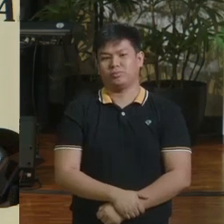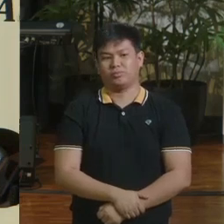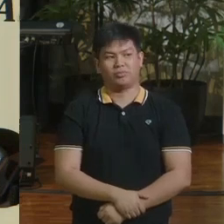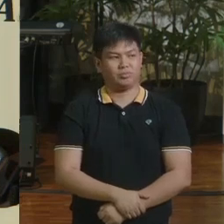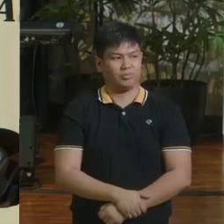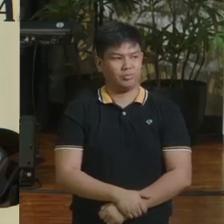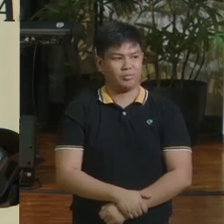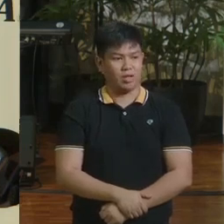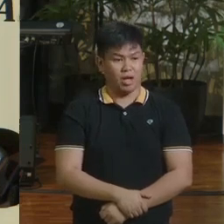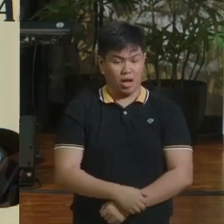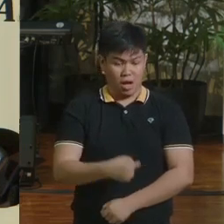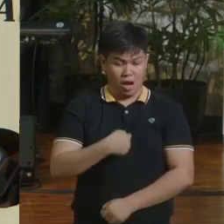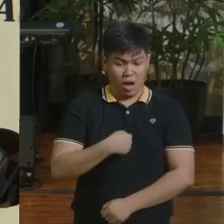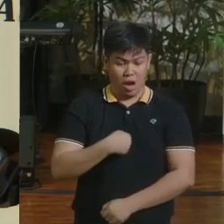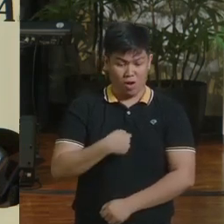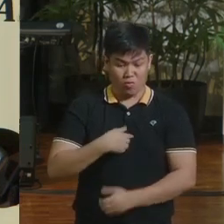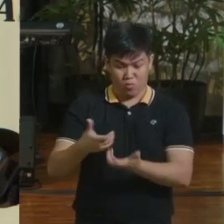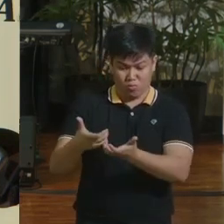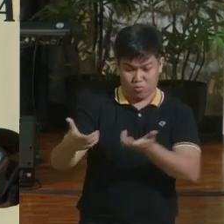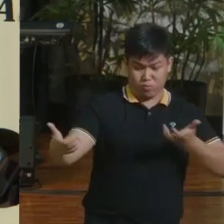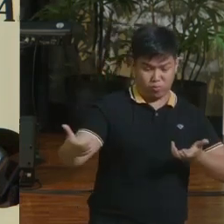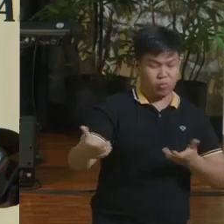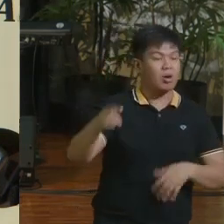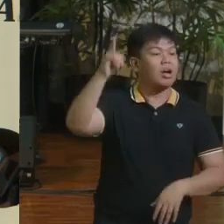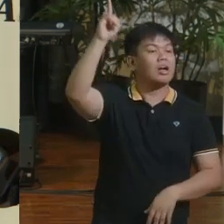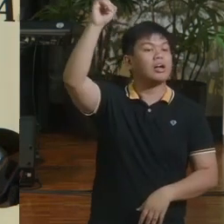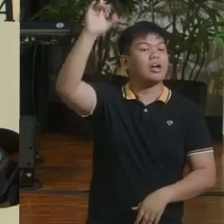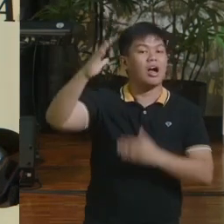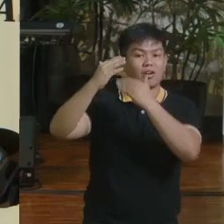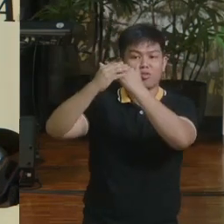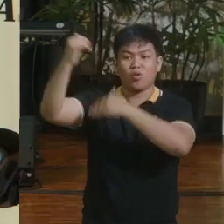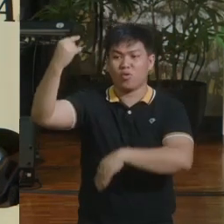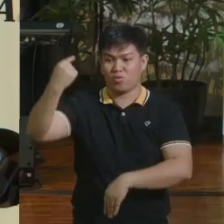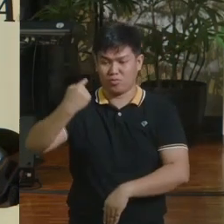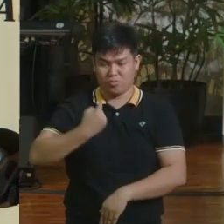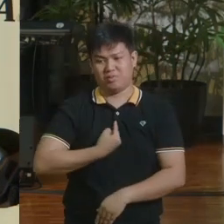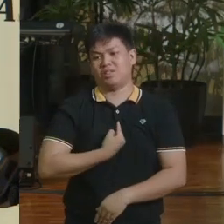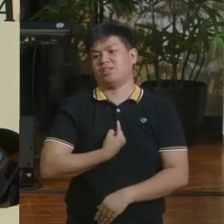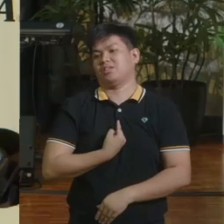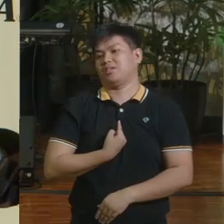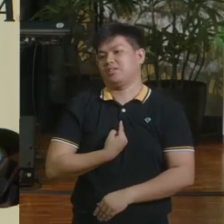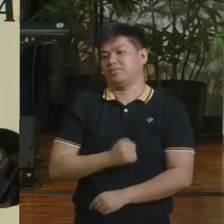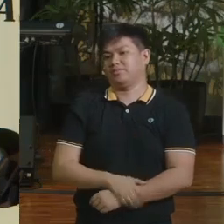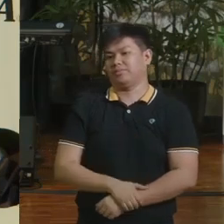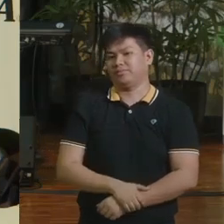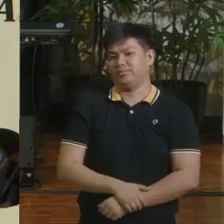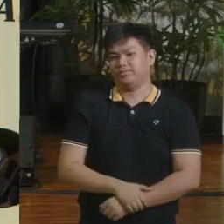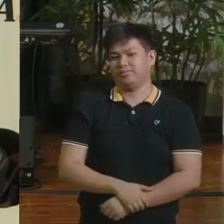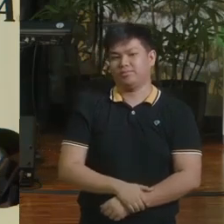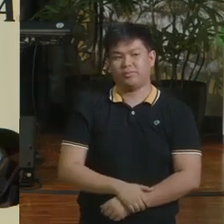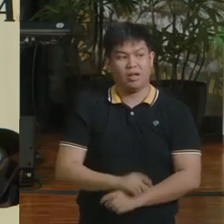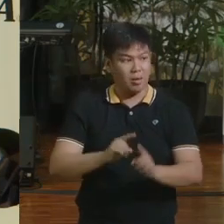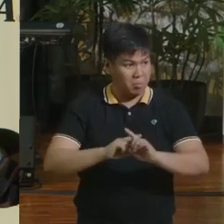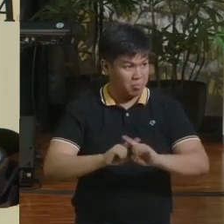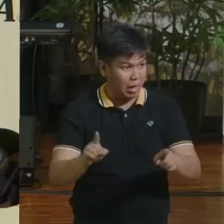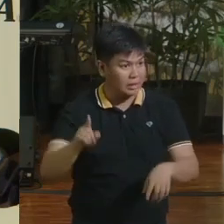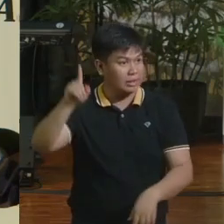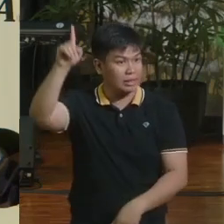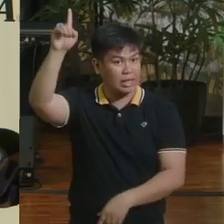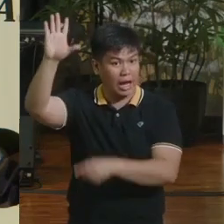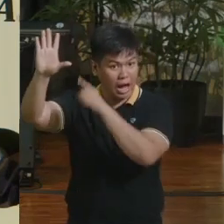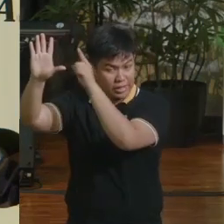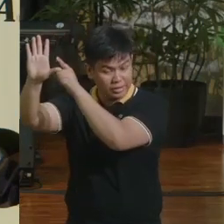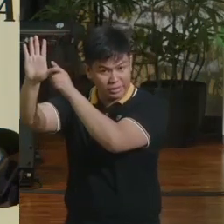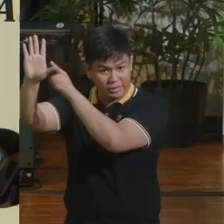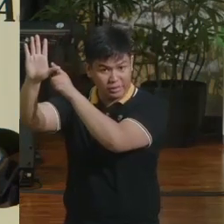me apart before I was born and who called me by His grace, ang kaduktong talaga nung but when He,